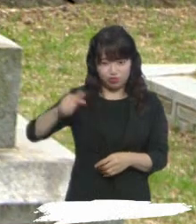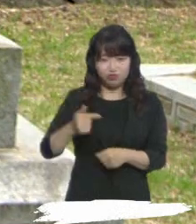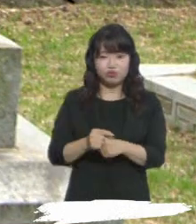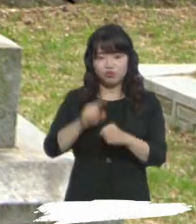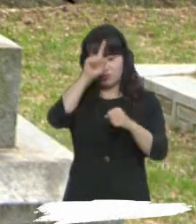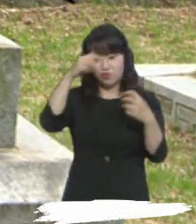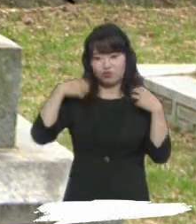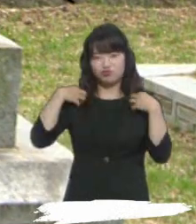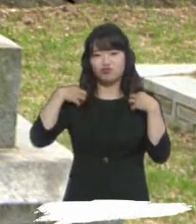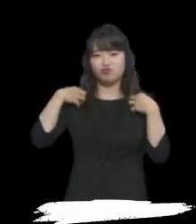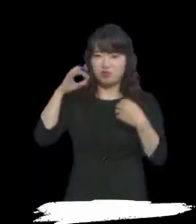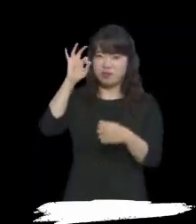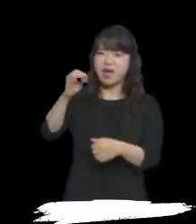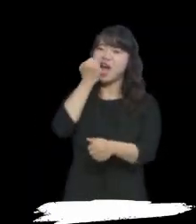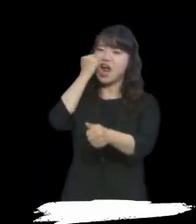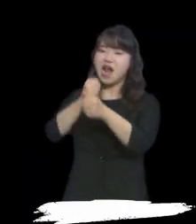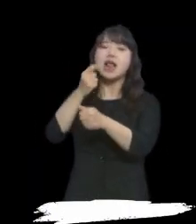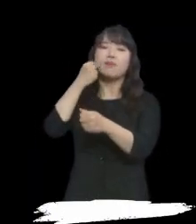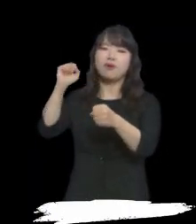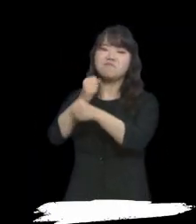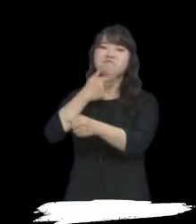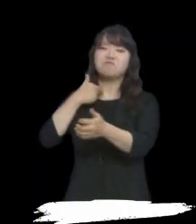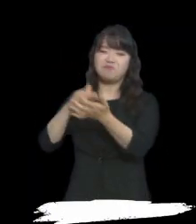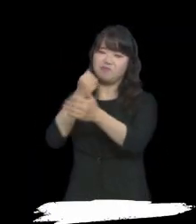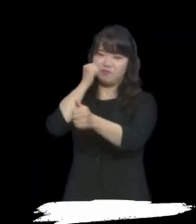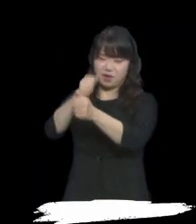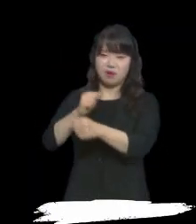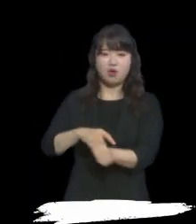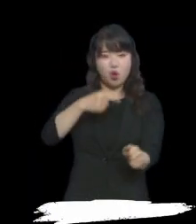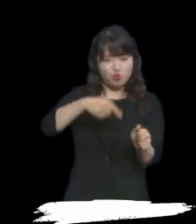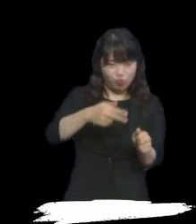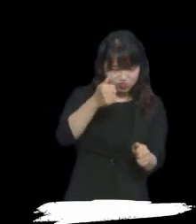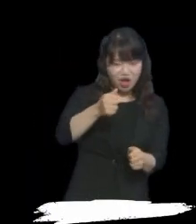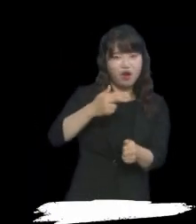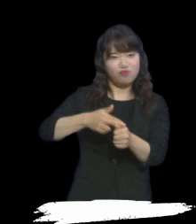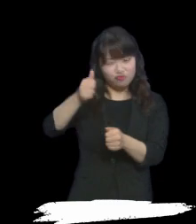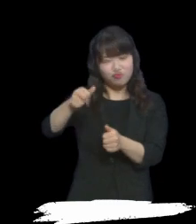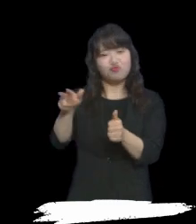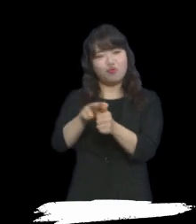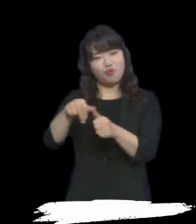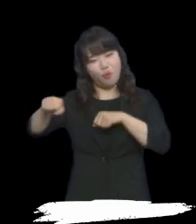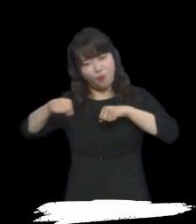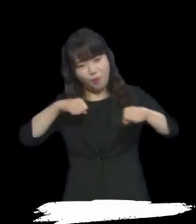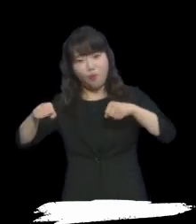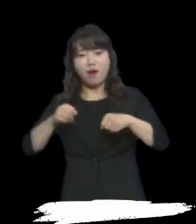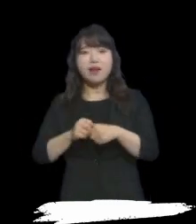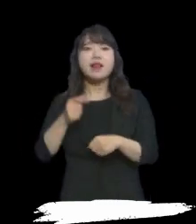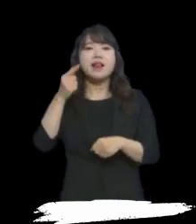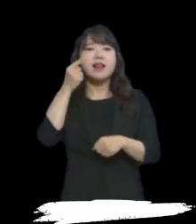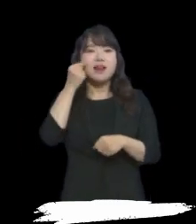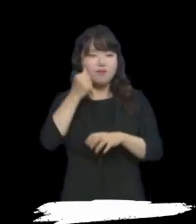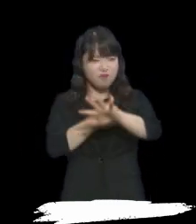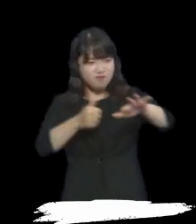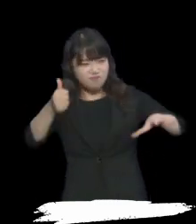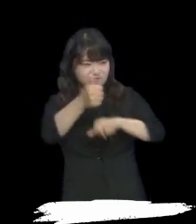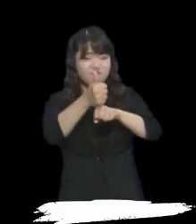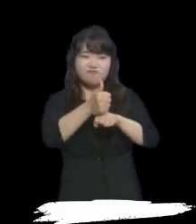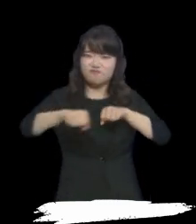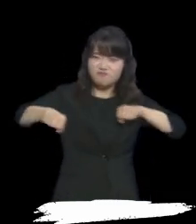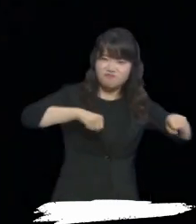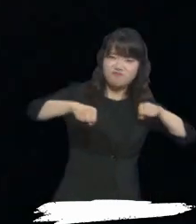친일파. 그는 교육자, 언론인, 종교인으로 활동하며 적극적으로 친일부역에